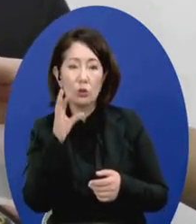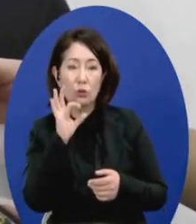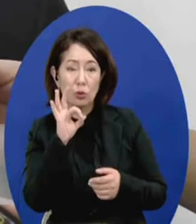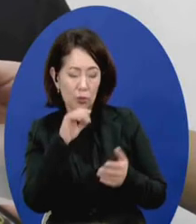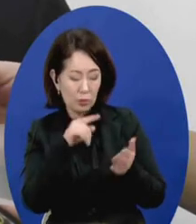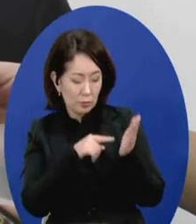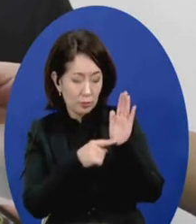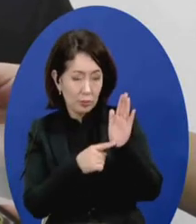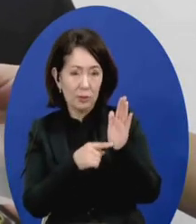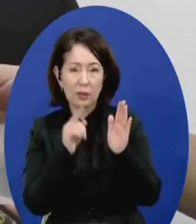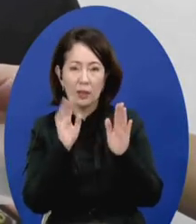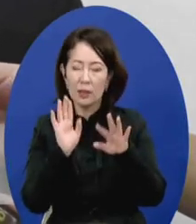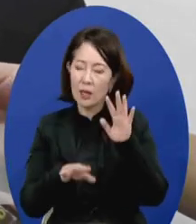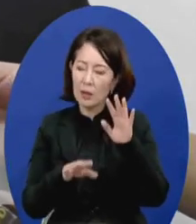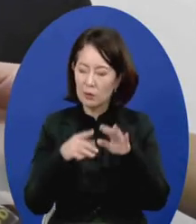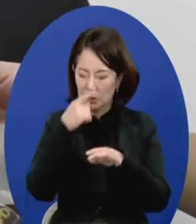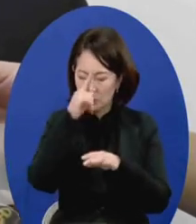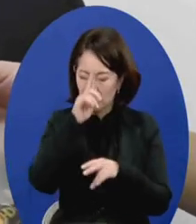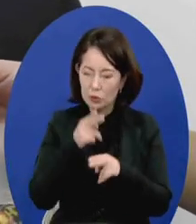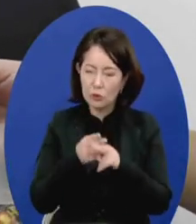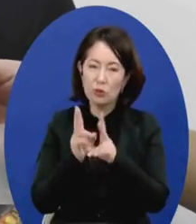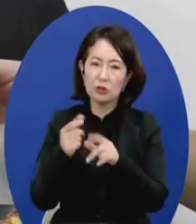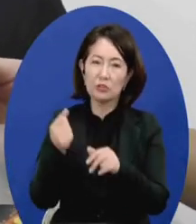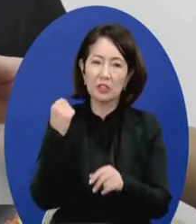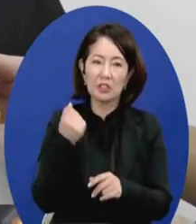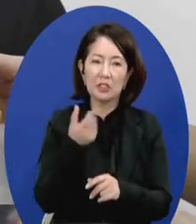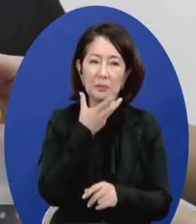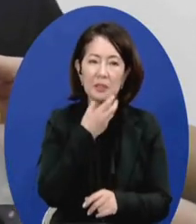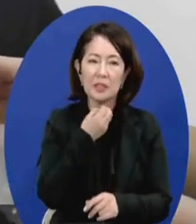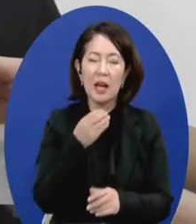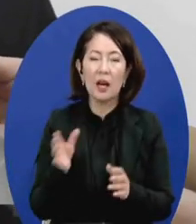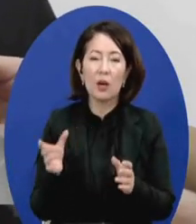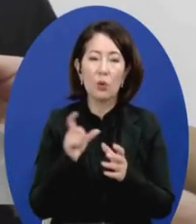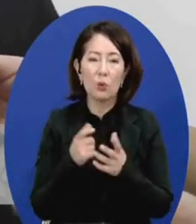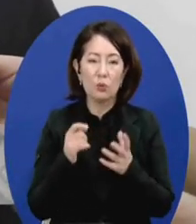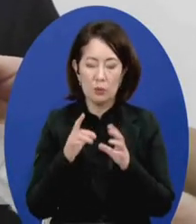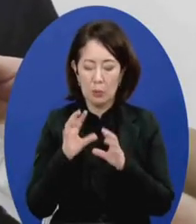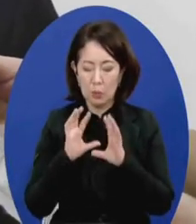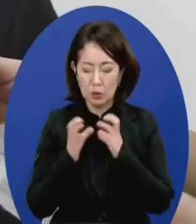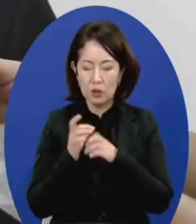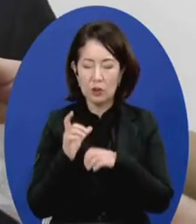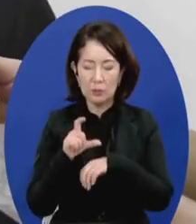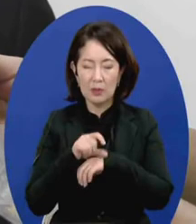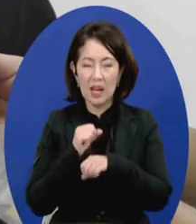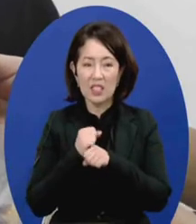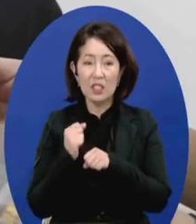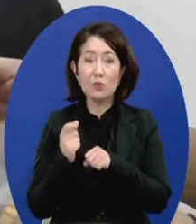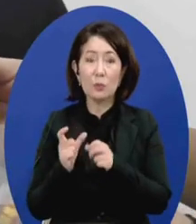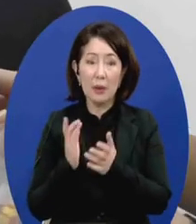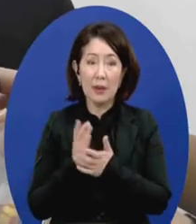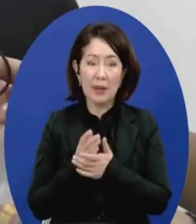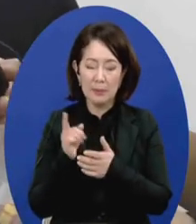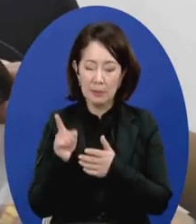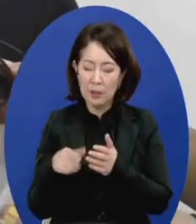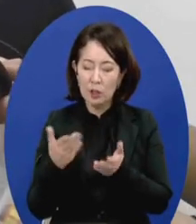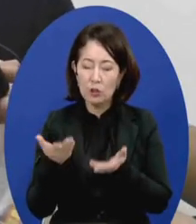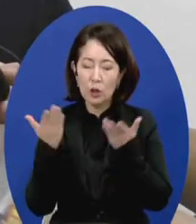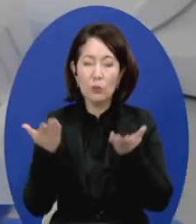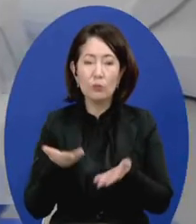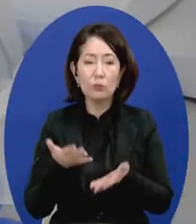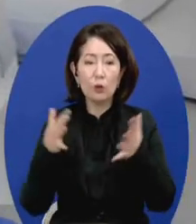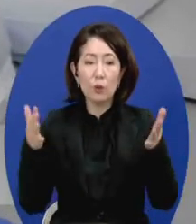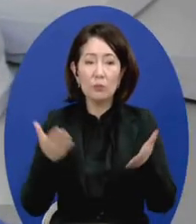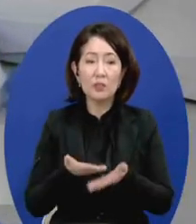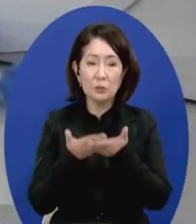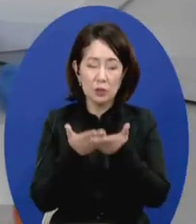юм бол ямар ч тодорхой биш юм дэмжиж чадаж байгаа ийм сайхан одоо хамт болон манай үсэн онцлогоо тавьчих. Эдгээр тал маш том одоо дэмждэг болж